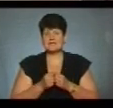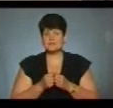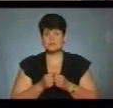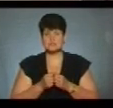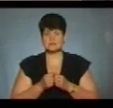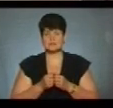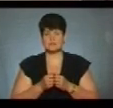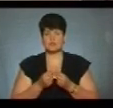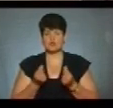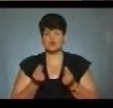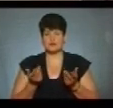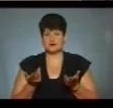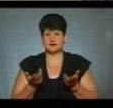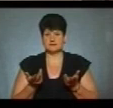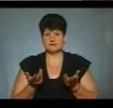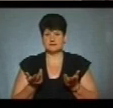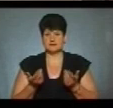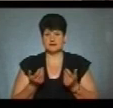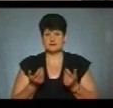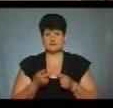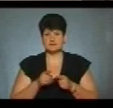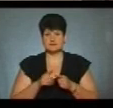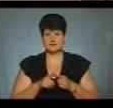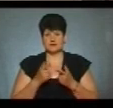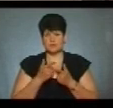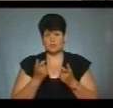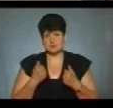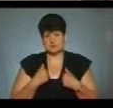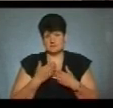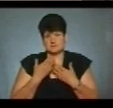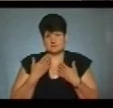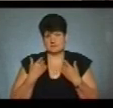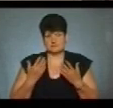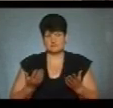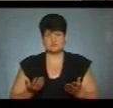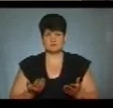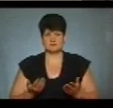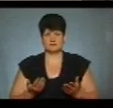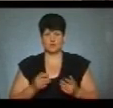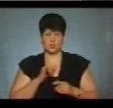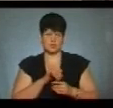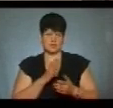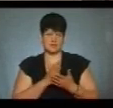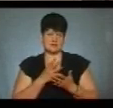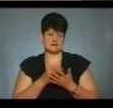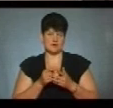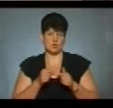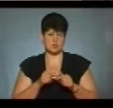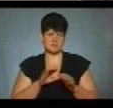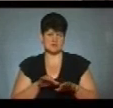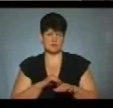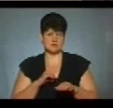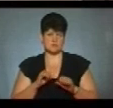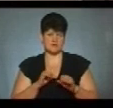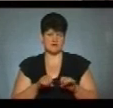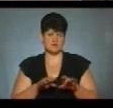в грошових одиницях. В принципі, ця інформація в мене відсутня. в них є свій орган місцевого середування, вони вирішують